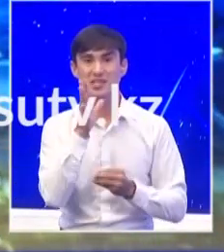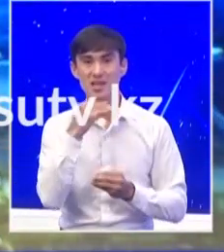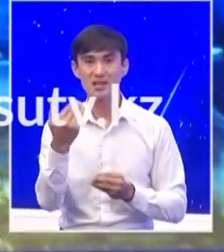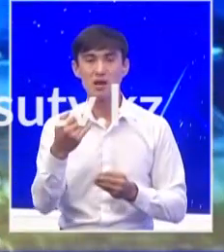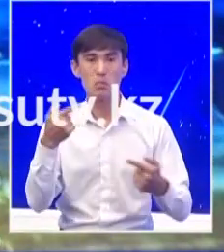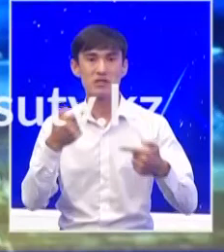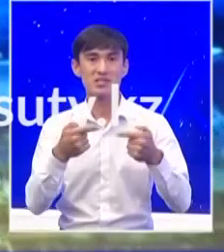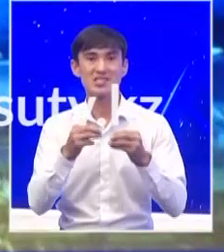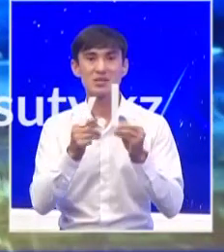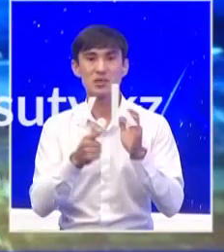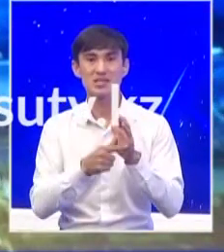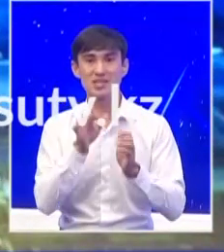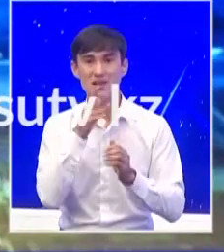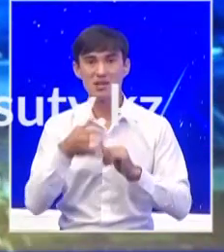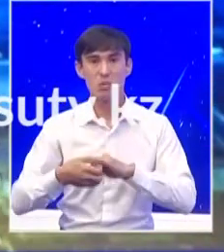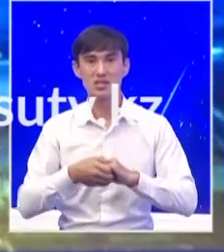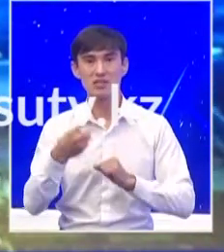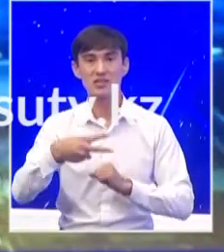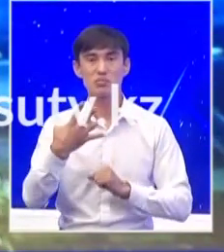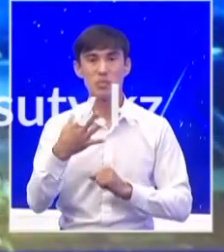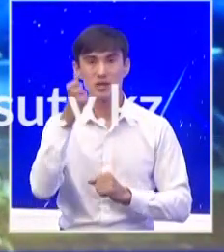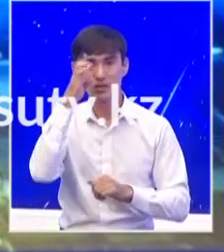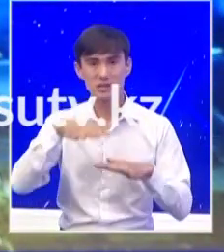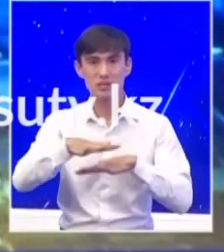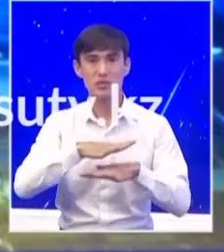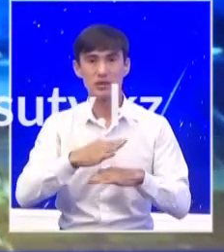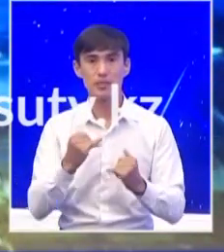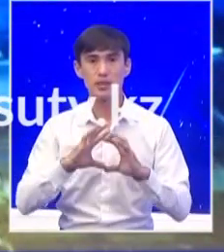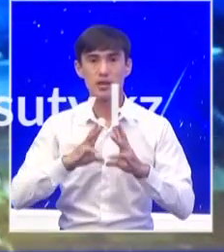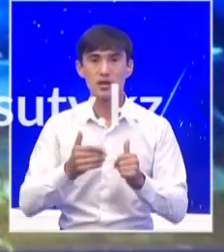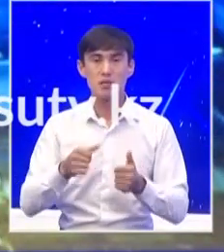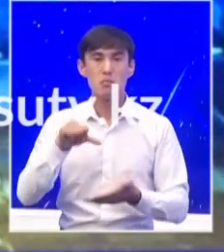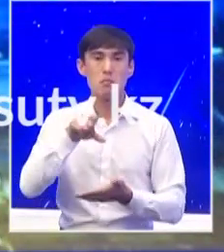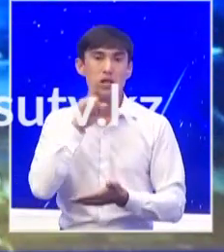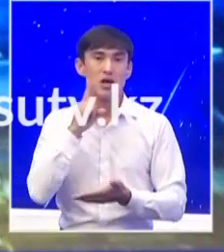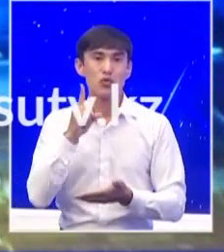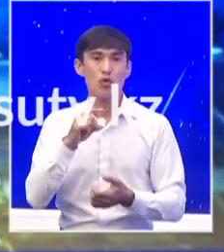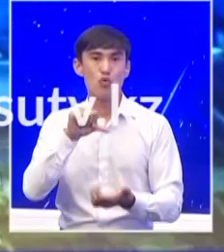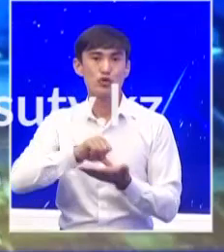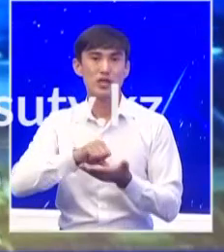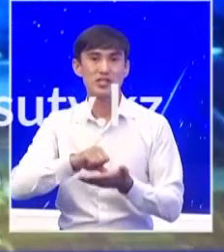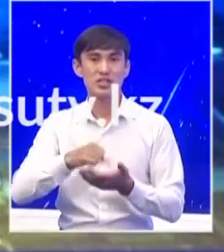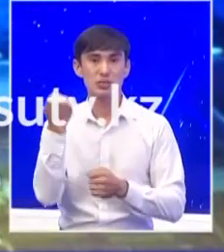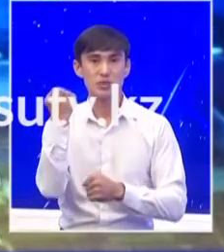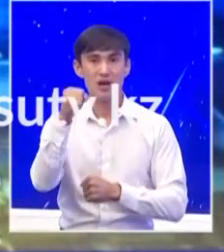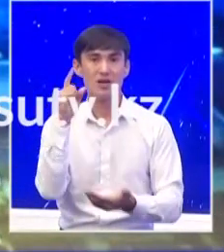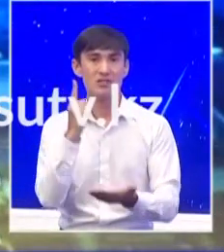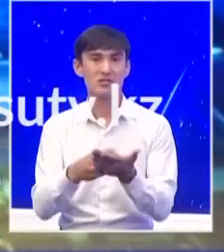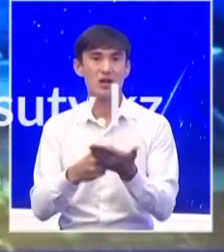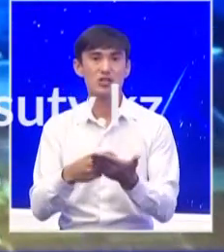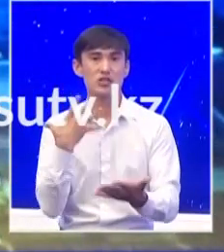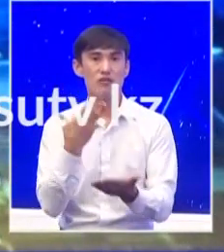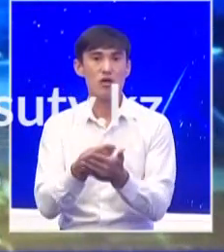17-летние борцы из 25 стран мира. Тем не менее, самый молодой участник чемпионата доказал свое превосходство